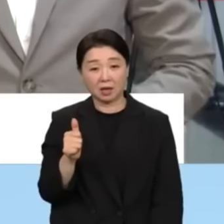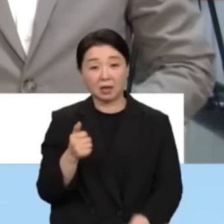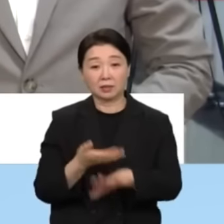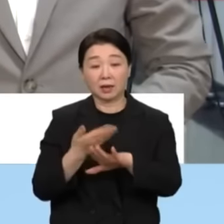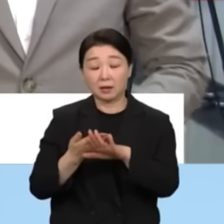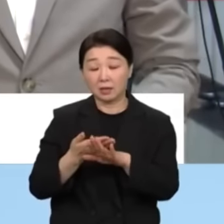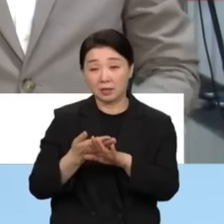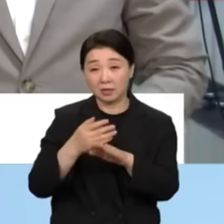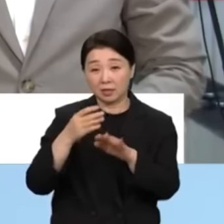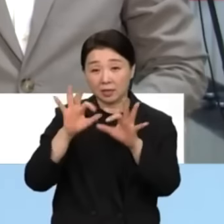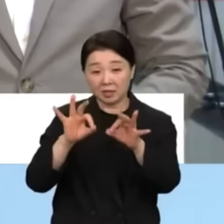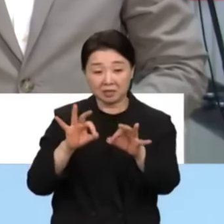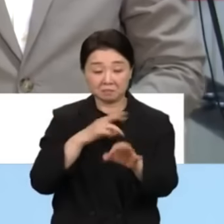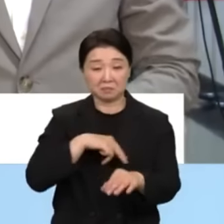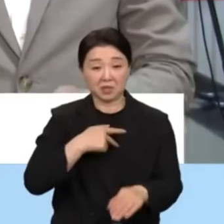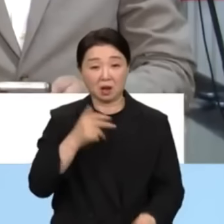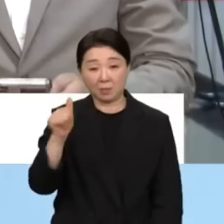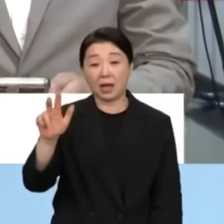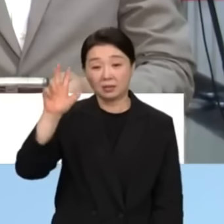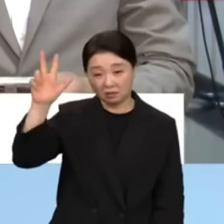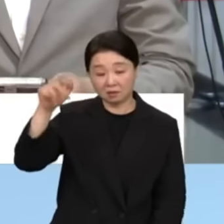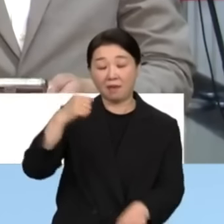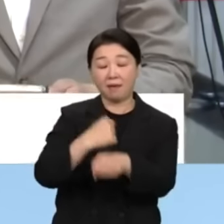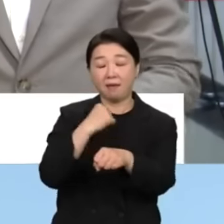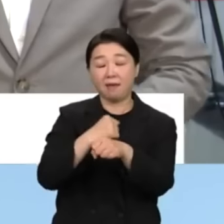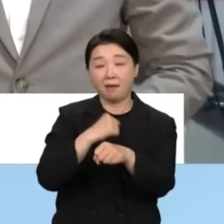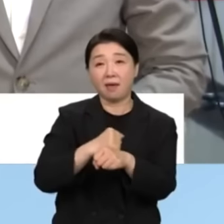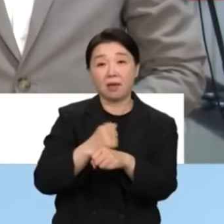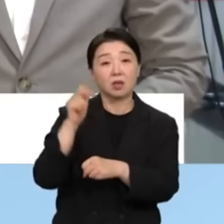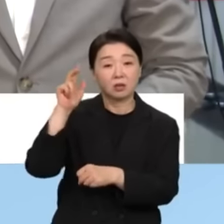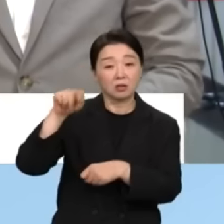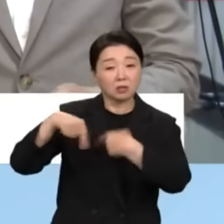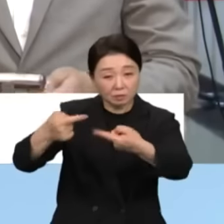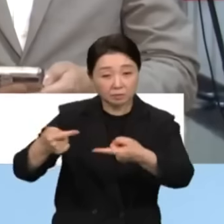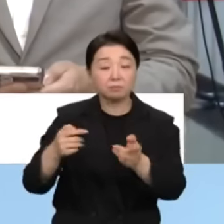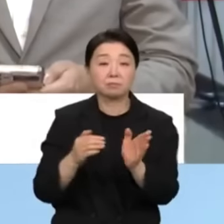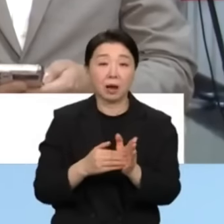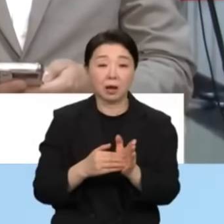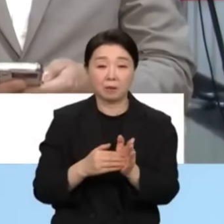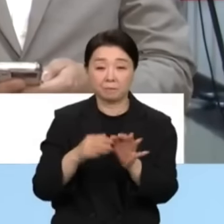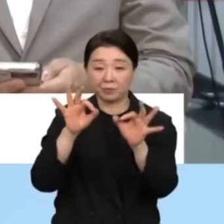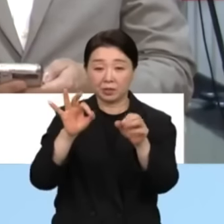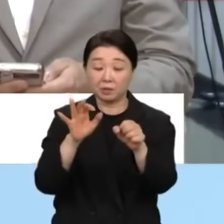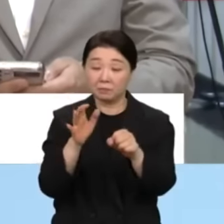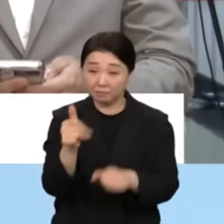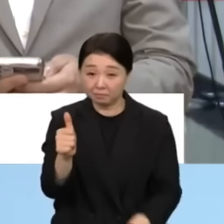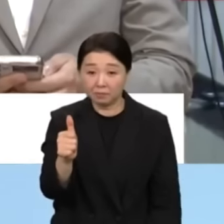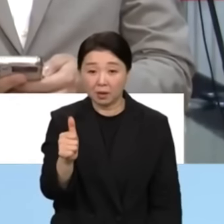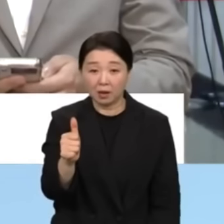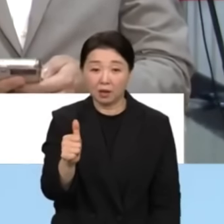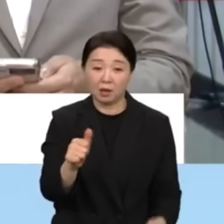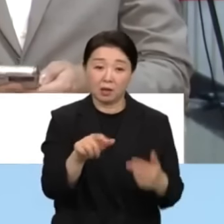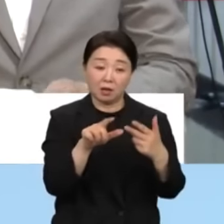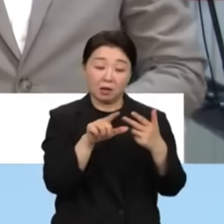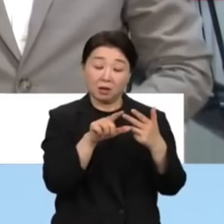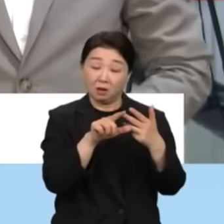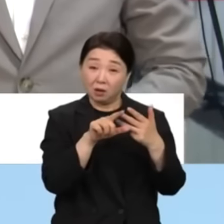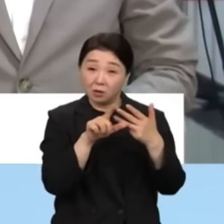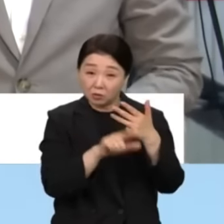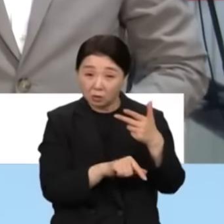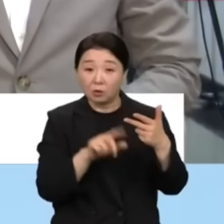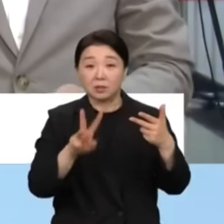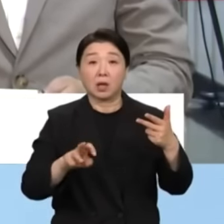김 사령관은 증인 선서를 하고서 청문회에 임했습니다. 김 사령관은 지난해 7월 31일 최상병 순직 사건 언론